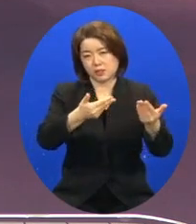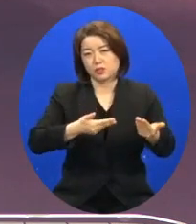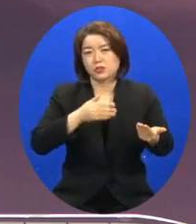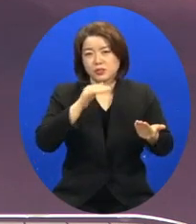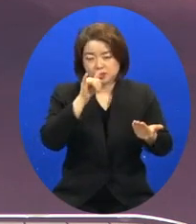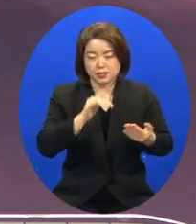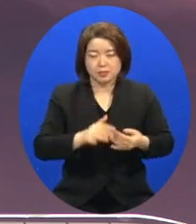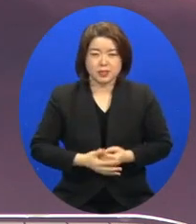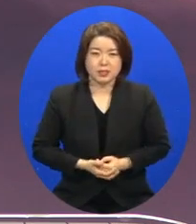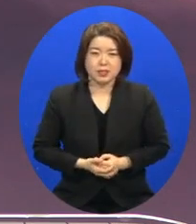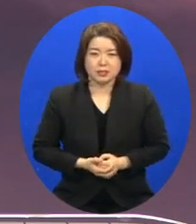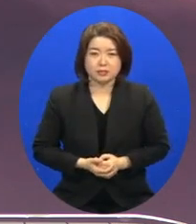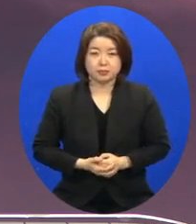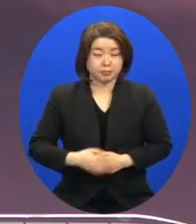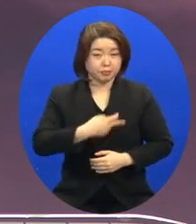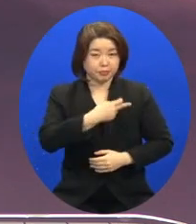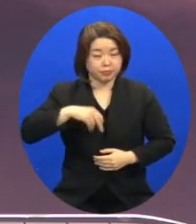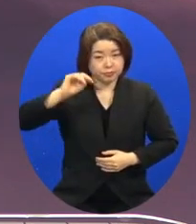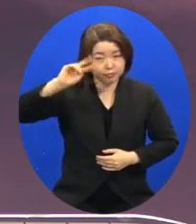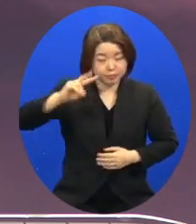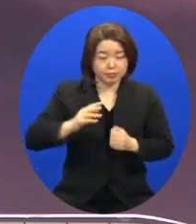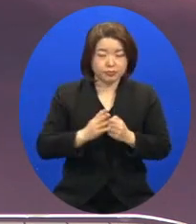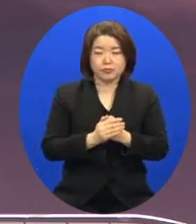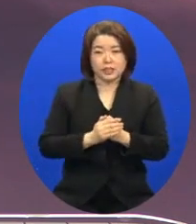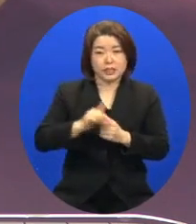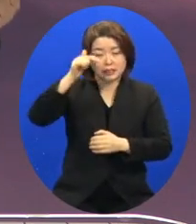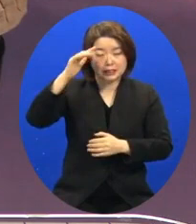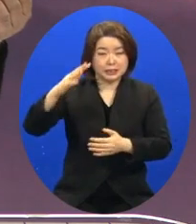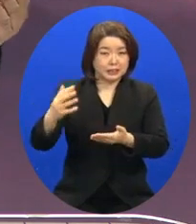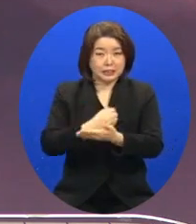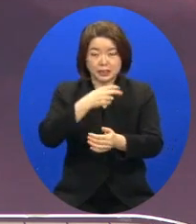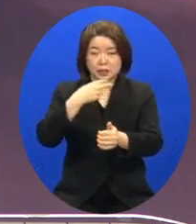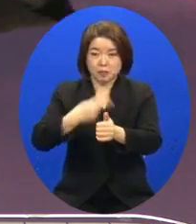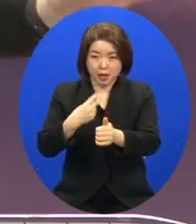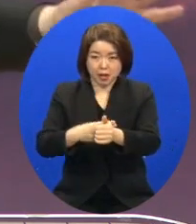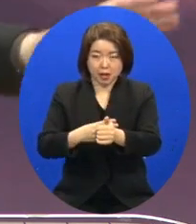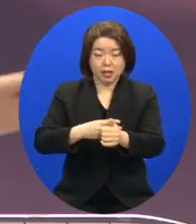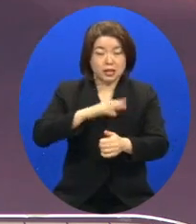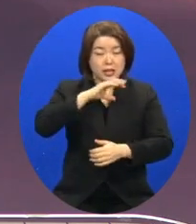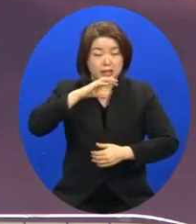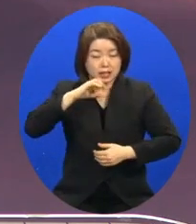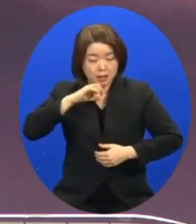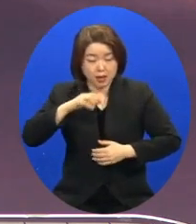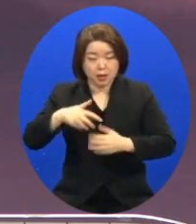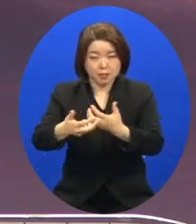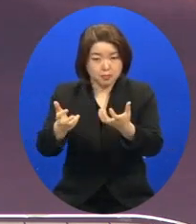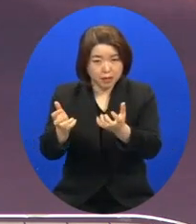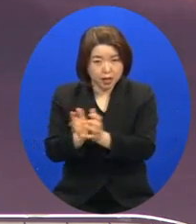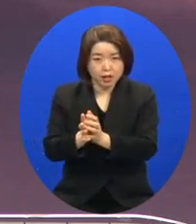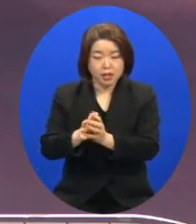사도 바울은 아볼로파나 개바파나 그리스도파에 대해서 말하지 않았어요.